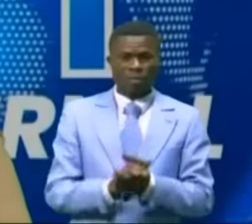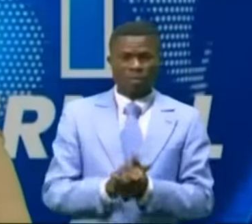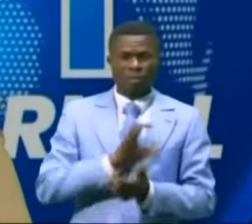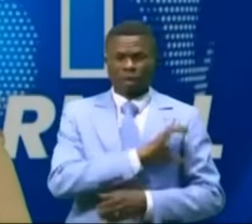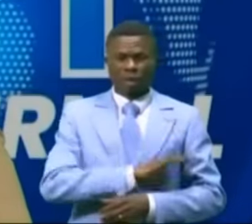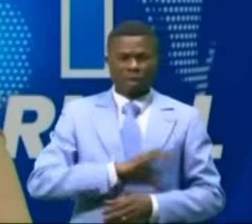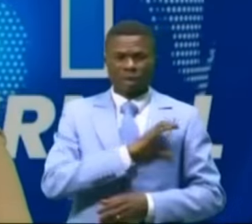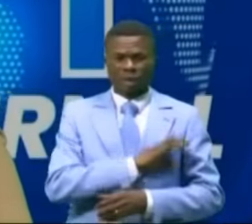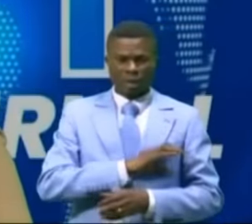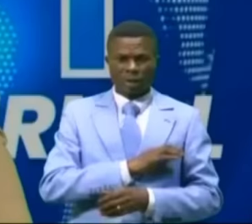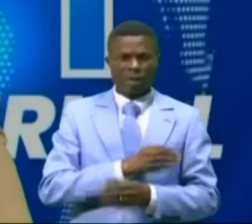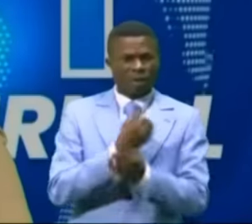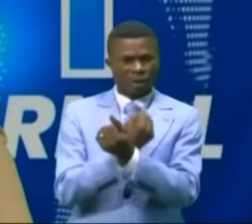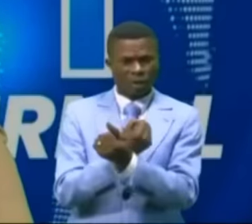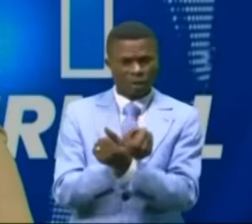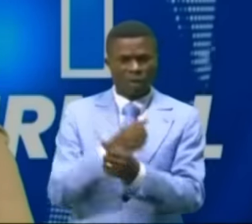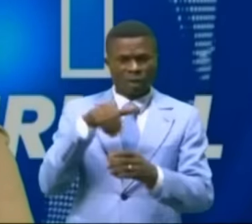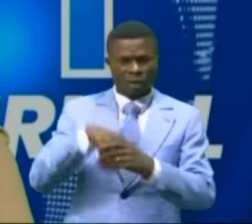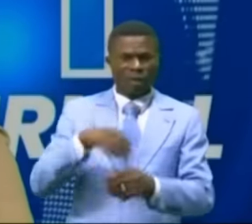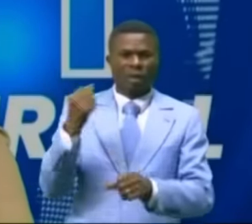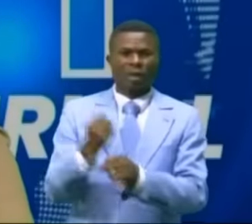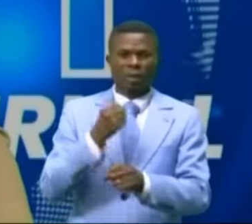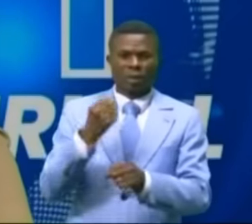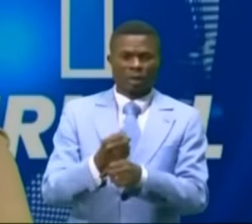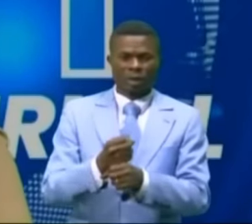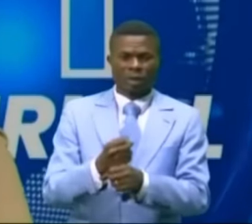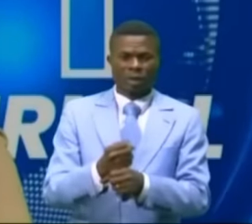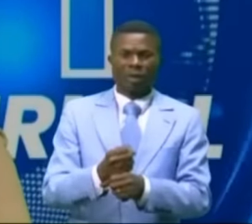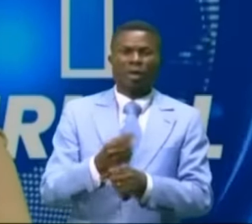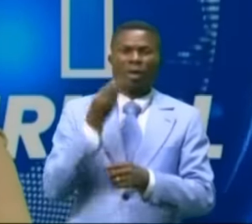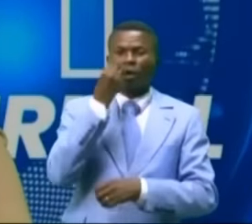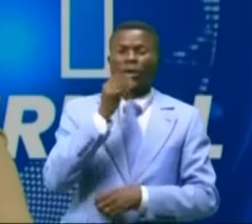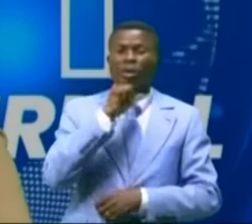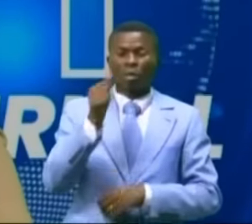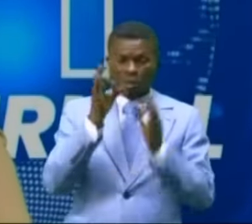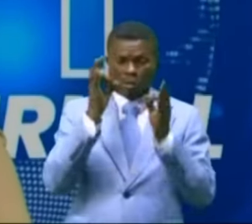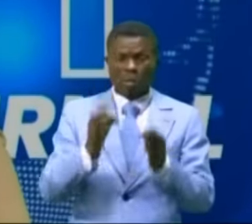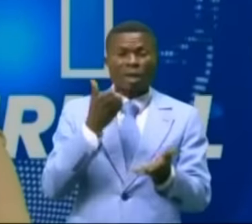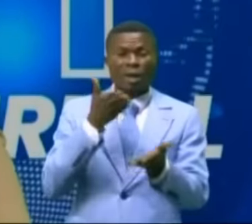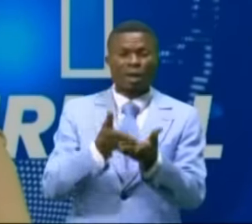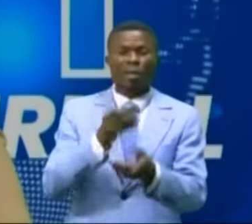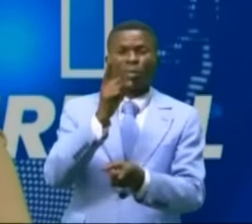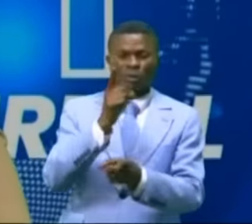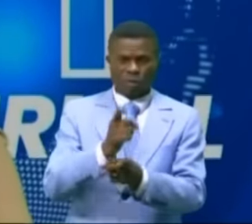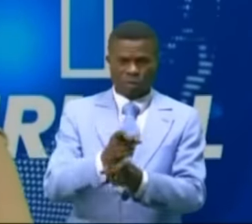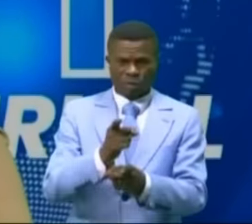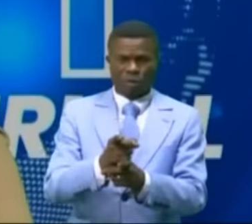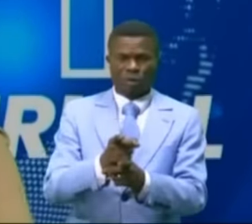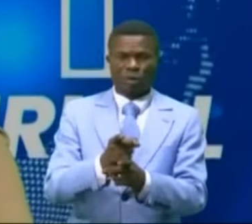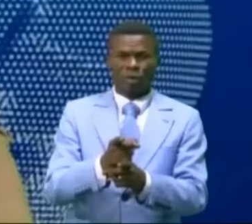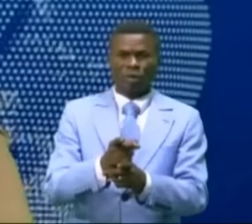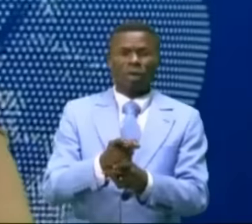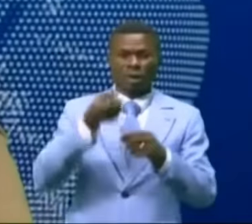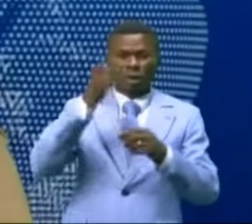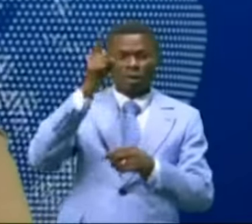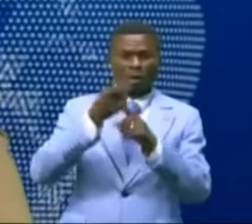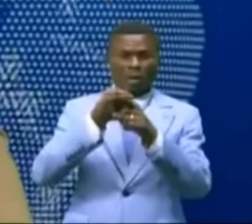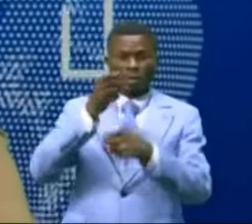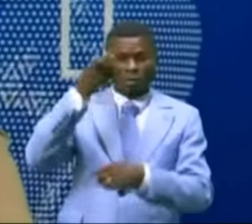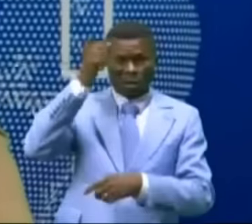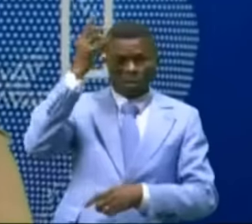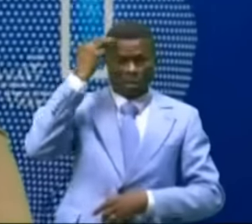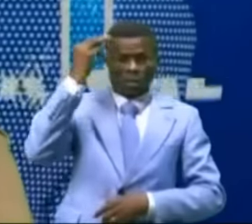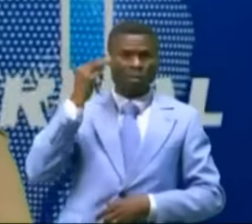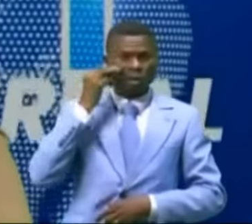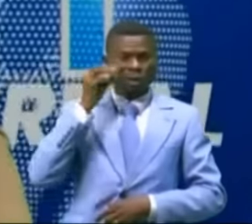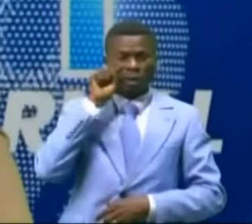caractère de discipline dans le travail. Ce ne sont pas mes mots, ce sont plutôt ceux précis du Premier ministre sortant à